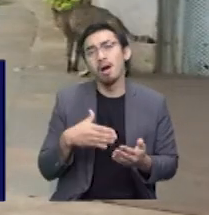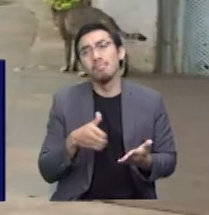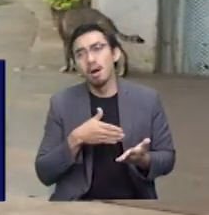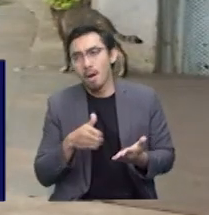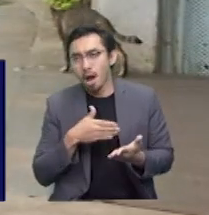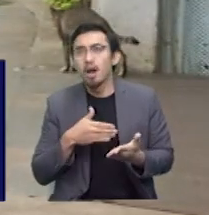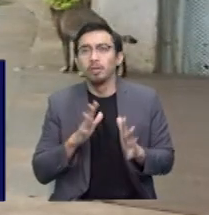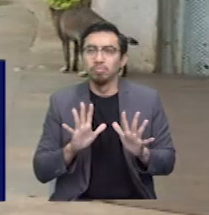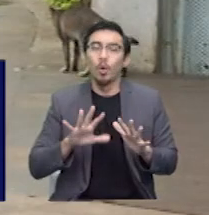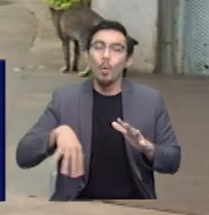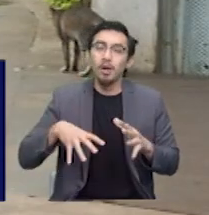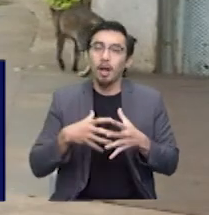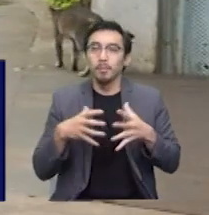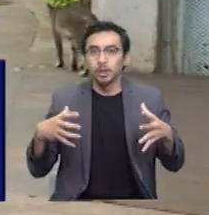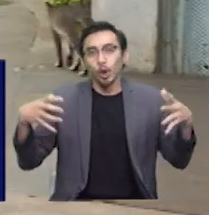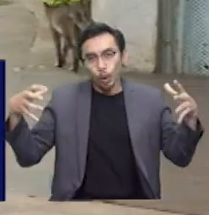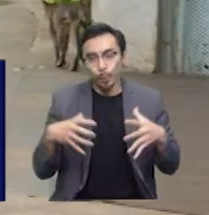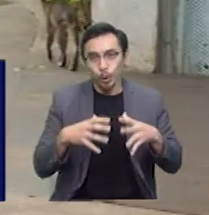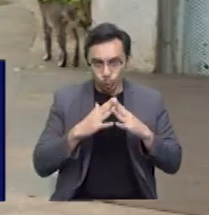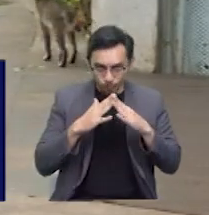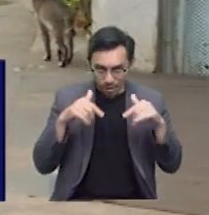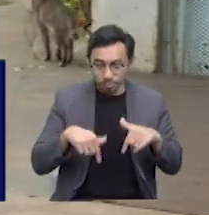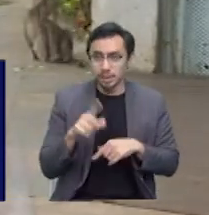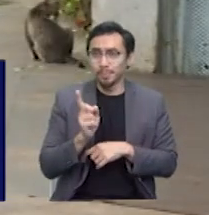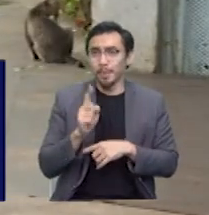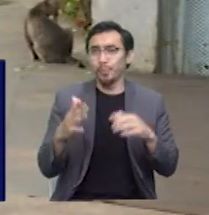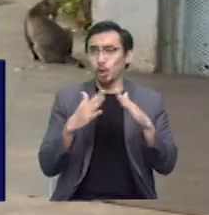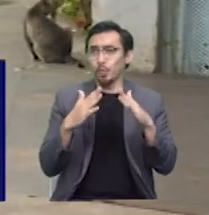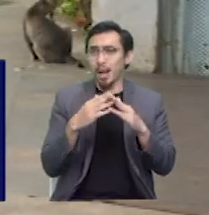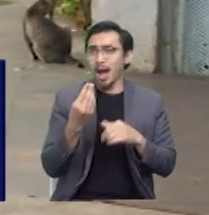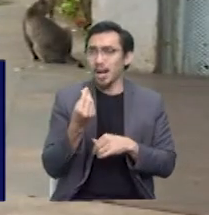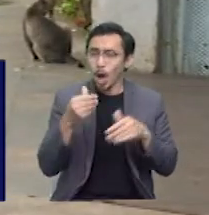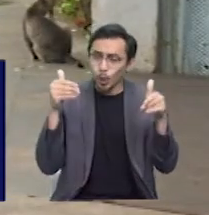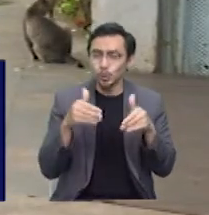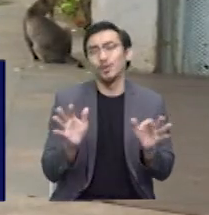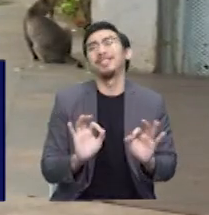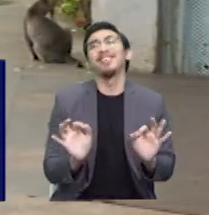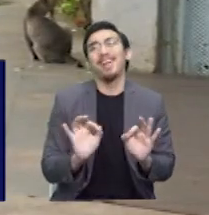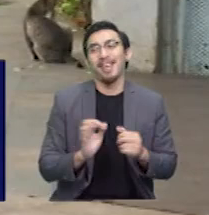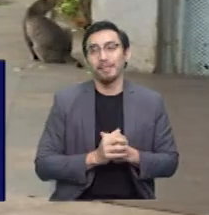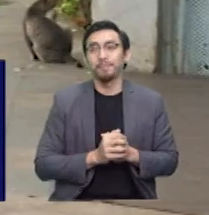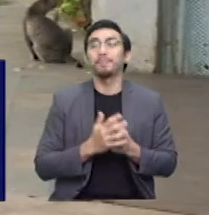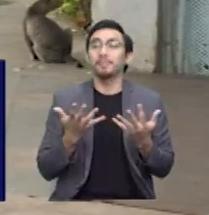Oke, kalau untuk di rumah kayaknya nggak perlu anggaran khusus, dadakan aja. Iya. Kayaknya untuk tahun ini nggak, di rumah aja.